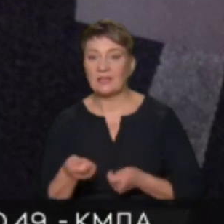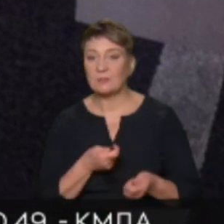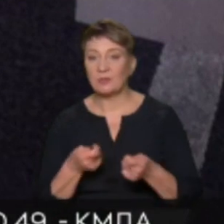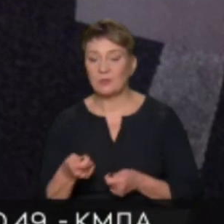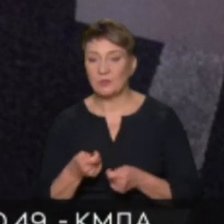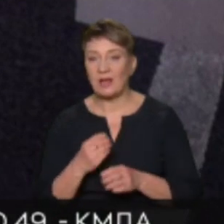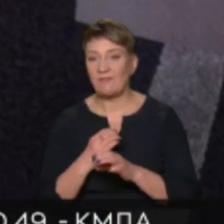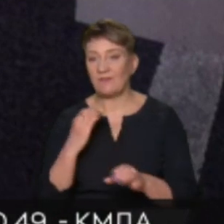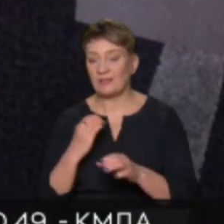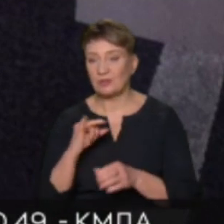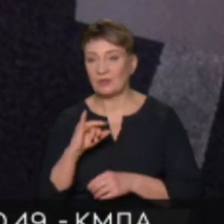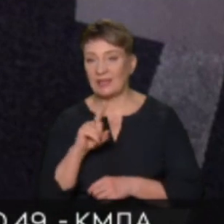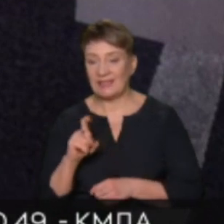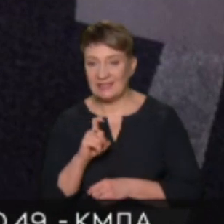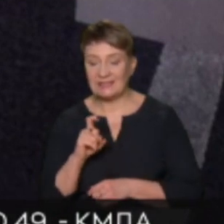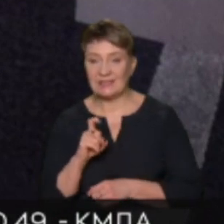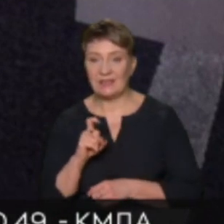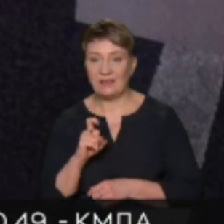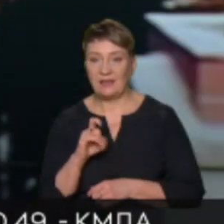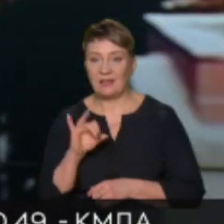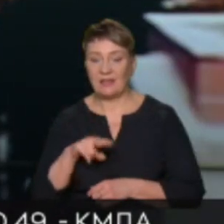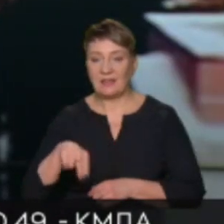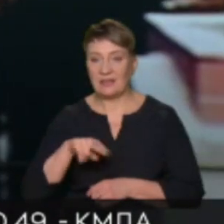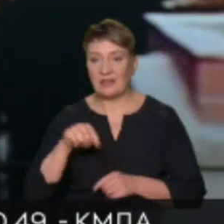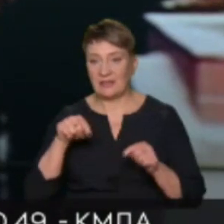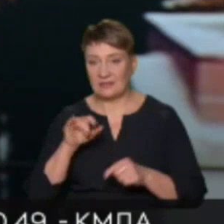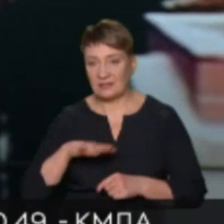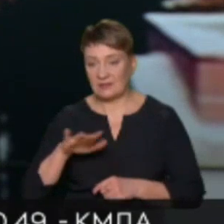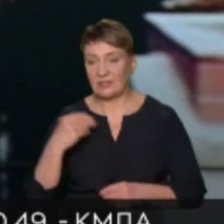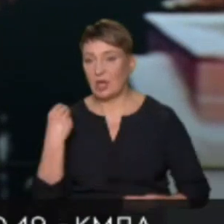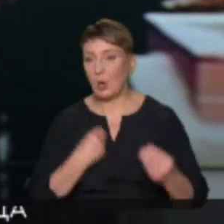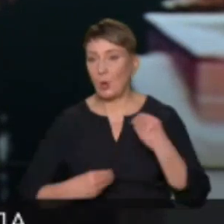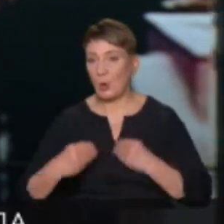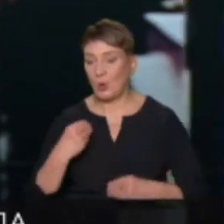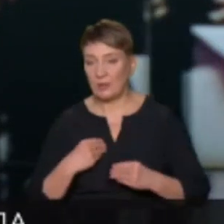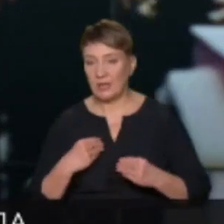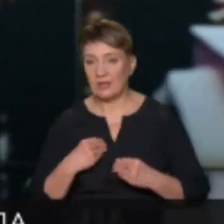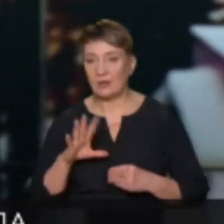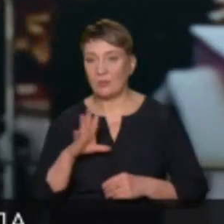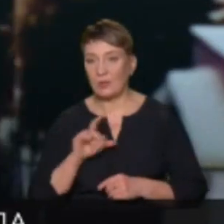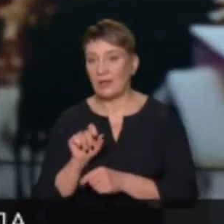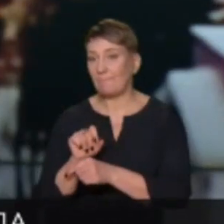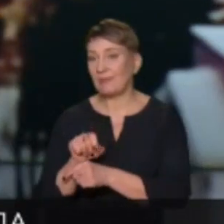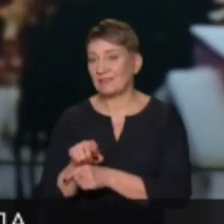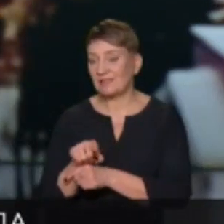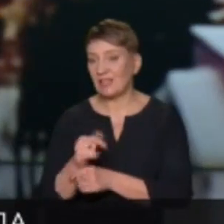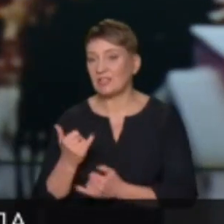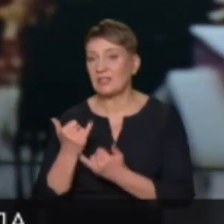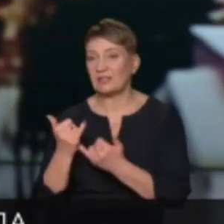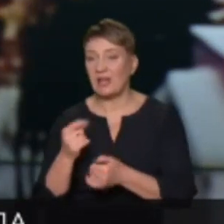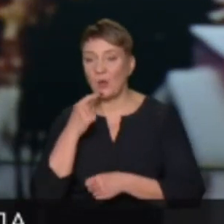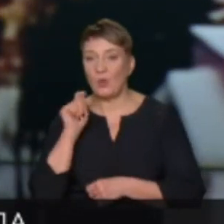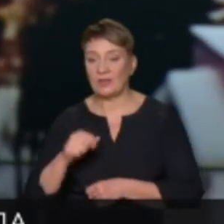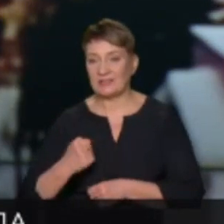вантажу з Нідерландів повідомляє Міноборони цієї країни одяг та спорядження були призначені для українських військових які зараз